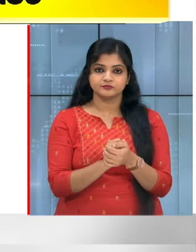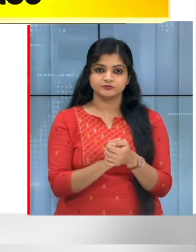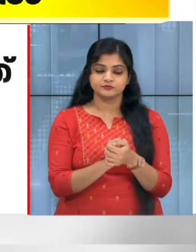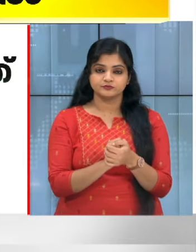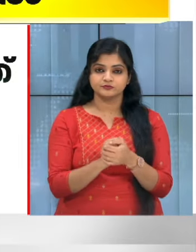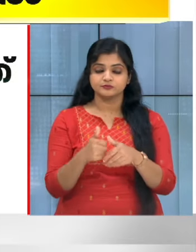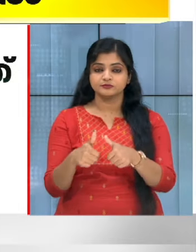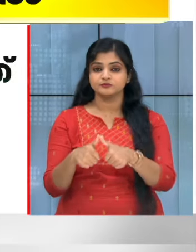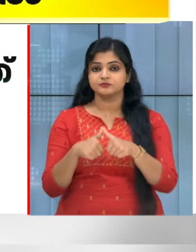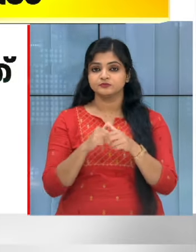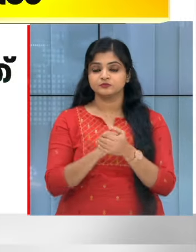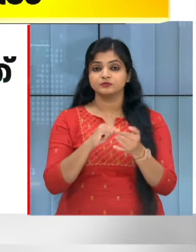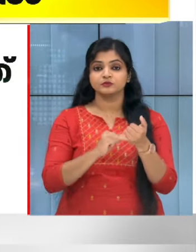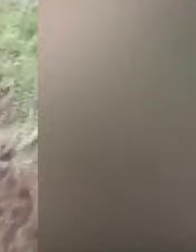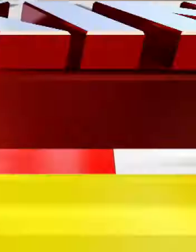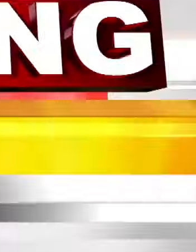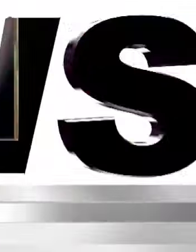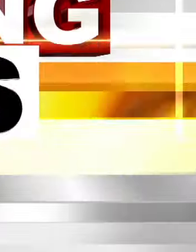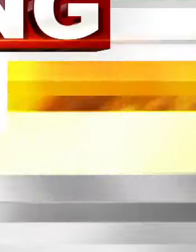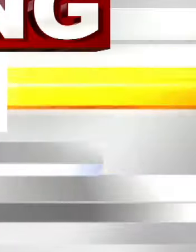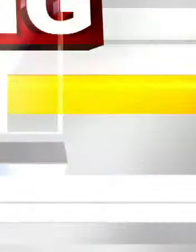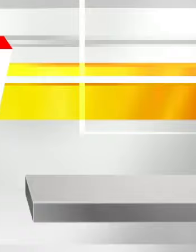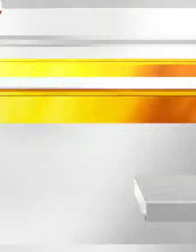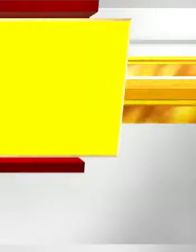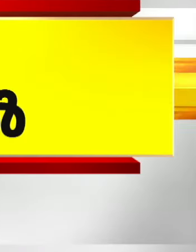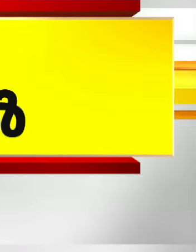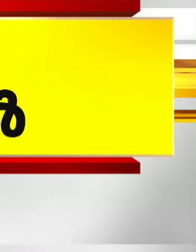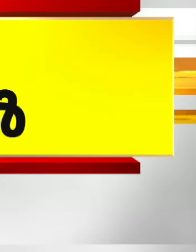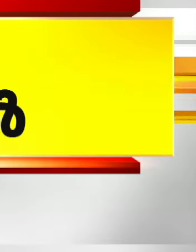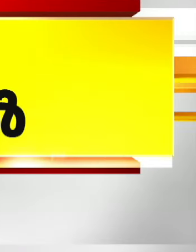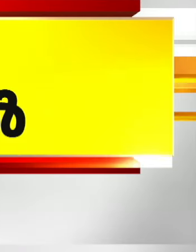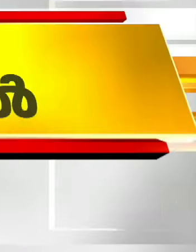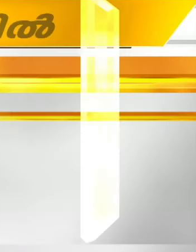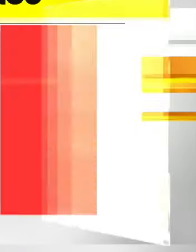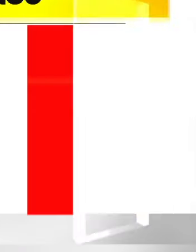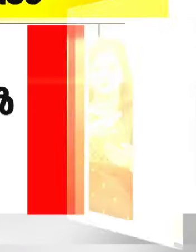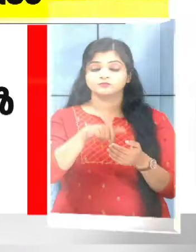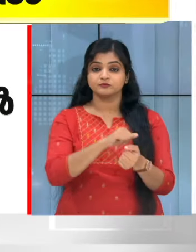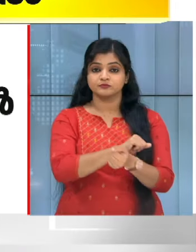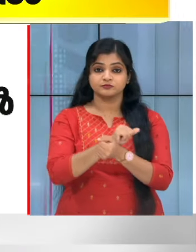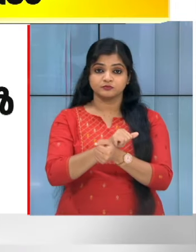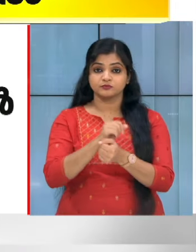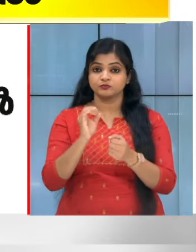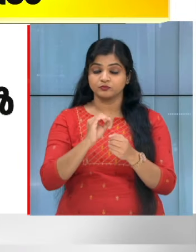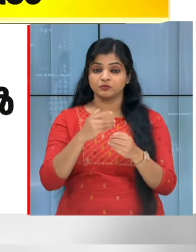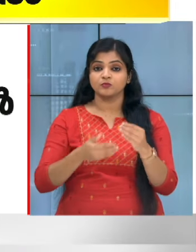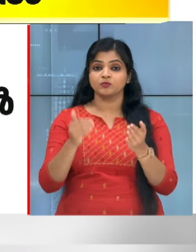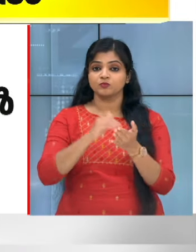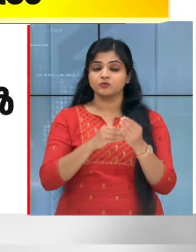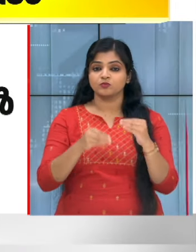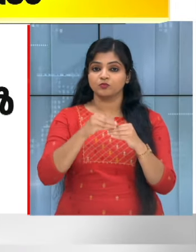തീർച്ചയായും സുജാതയുടെ മക്കളെ കസ്റ്റഡിയിലെടുത്തത് മറ്റൊരു കേസിൽ പ്രതികളായതുകൊണ്ട് മാത്രമല്ല, അവരെ കസ്റ്റഡിയിലെടുത്തില്ലെങ്കിൽ വീണ്ടും അക്രമ സാധ്യത ഉണ്ട്